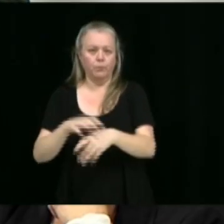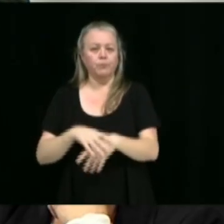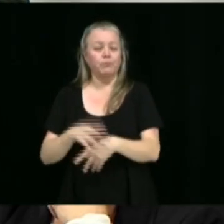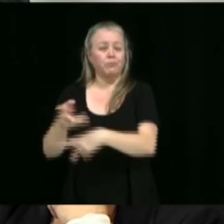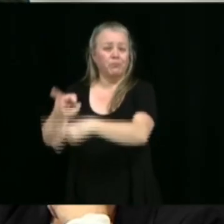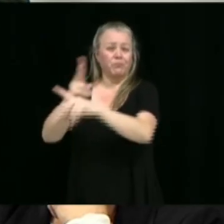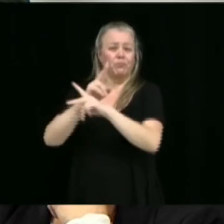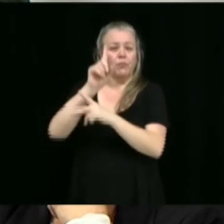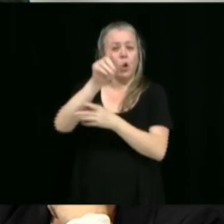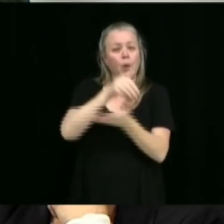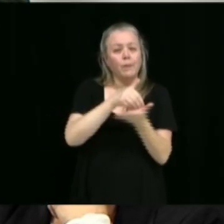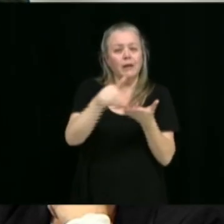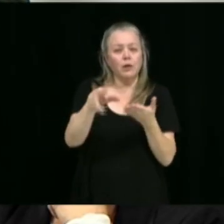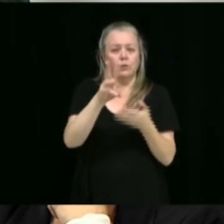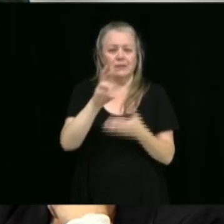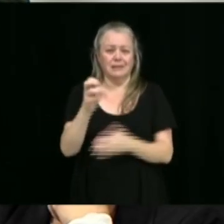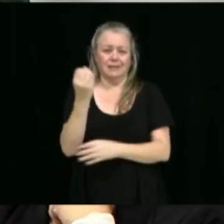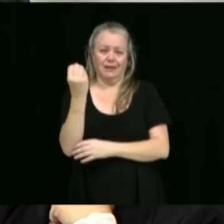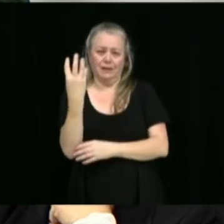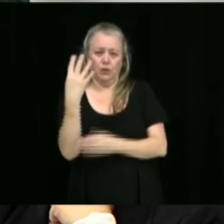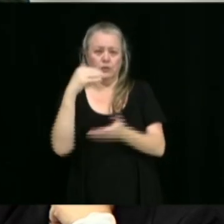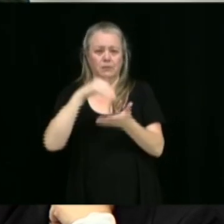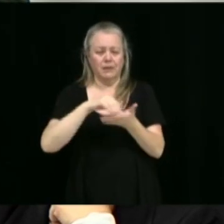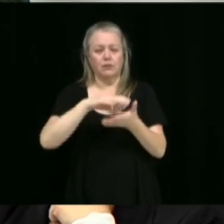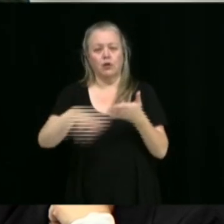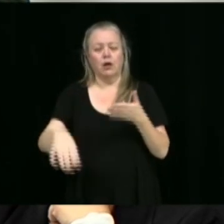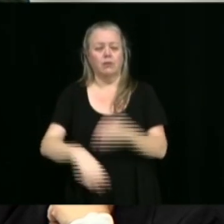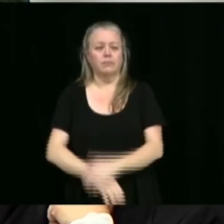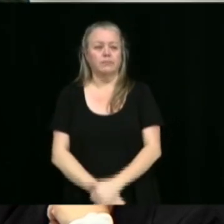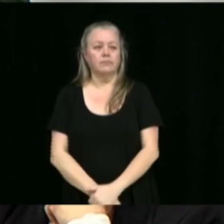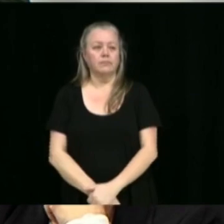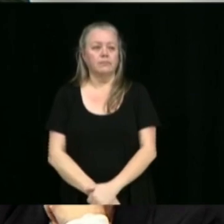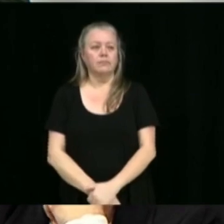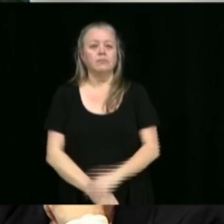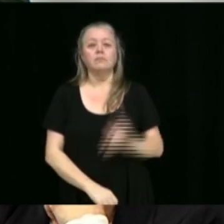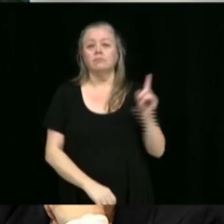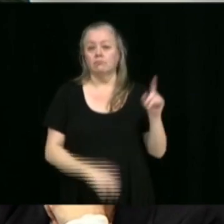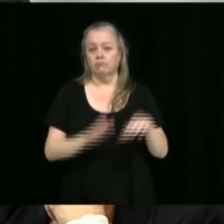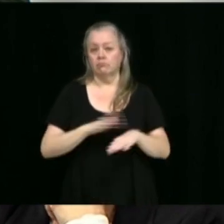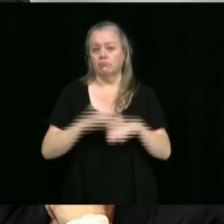montant de 1 614 000 $.